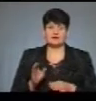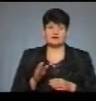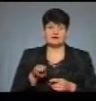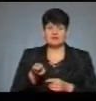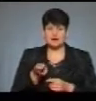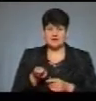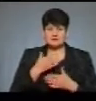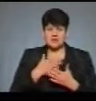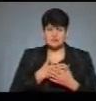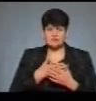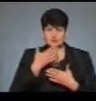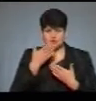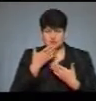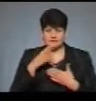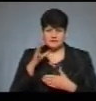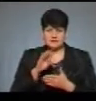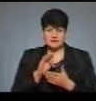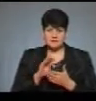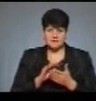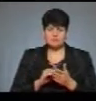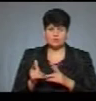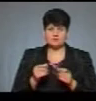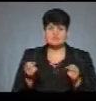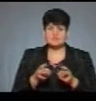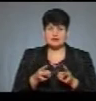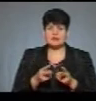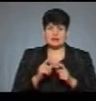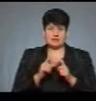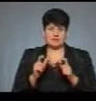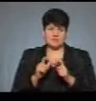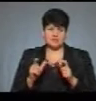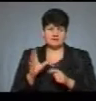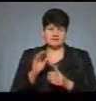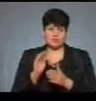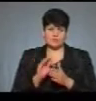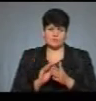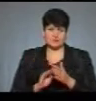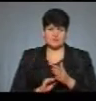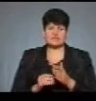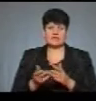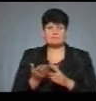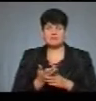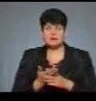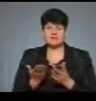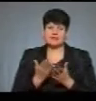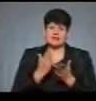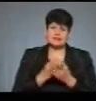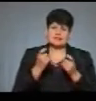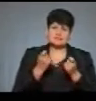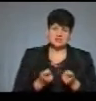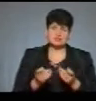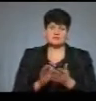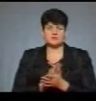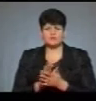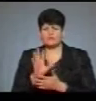активно читаємо, там все описано, ми готуємо спеціальні таблички, де все описуємо, всі категорії, які пільгові, де є знижка, де є безкоштовно,